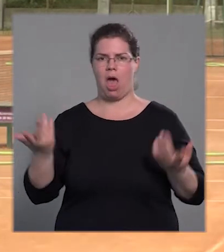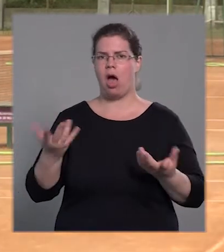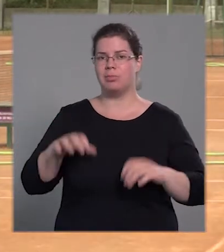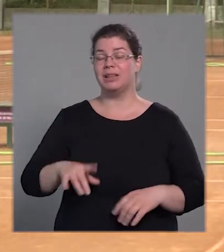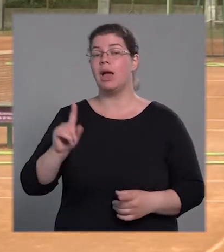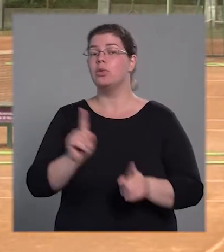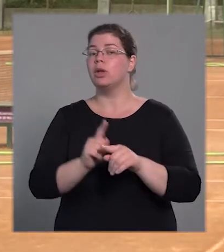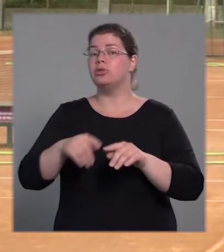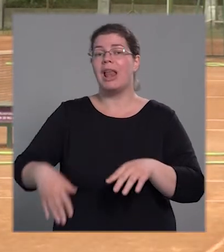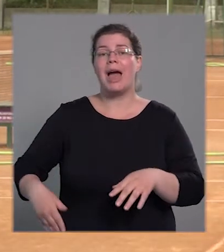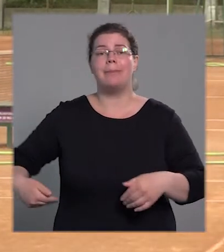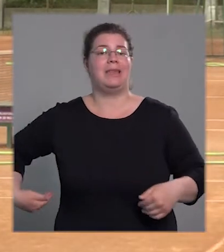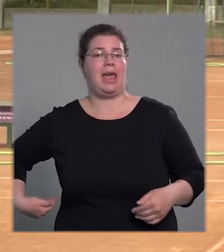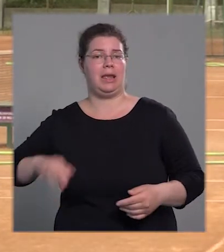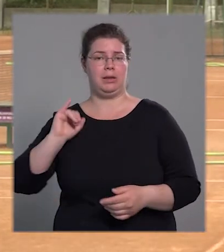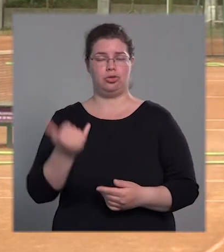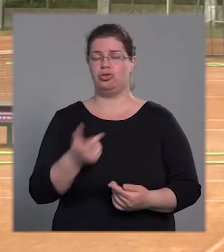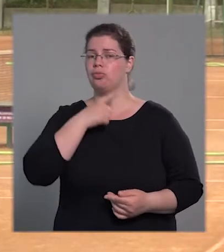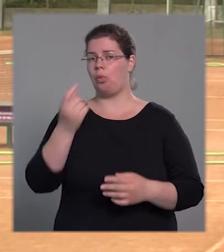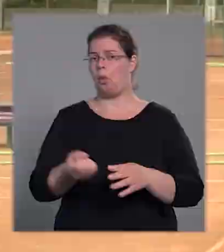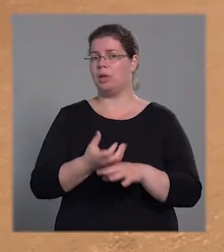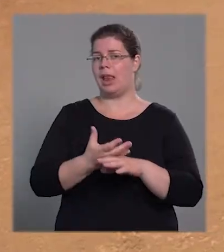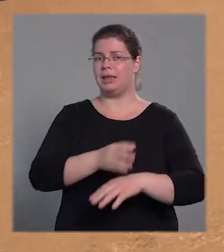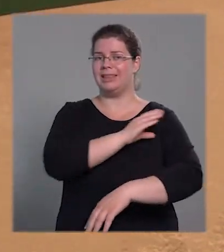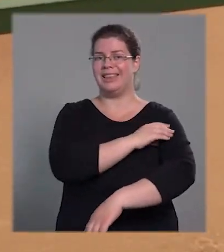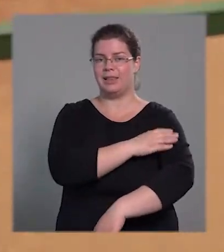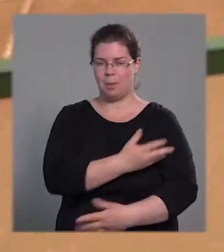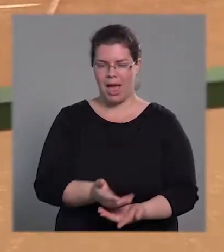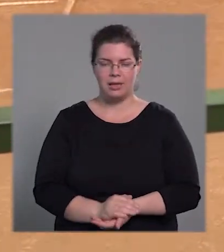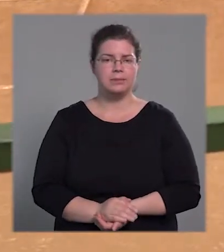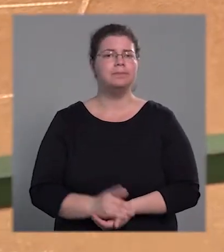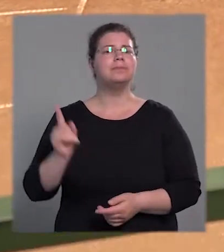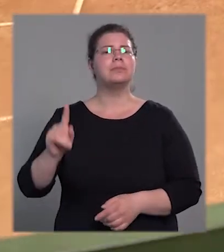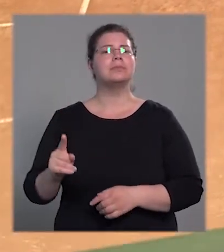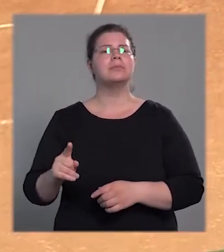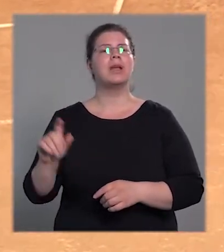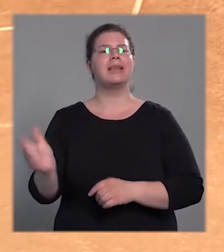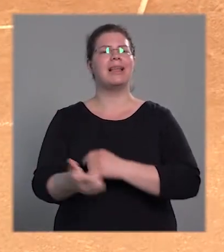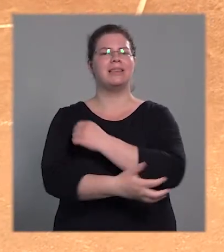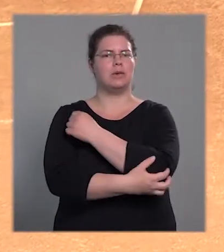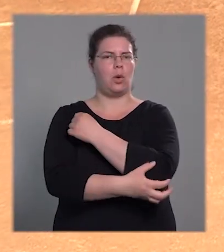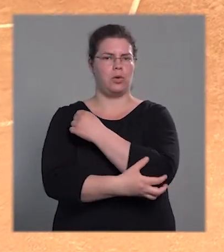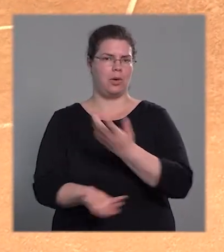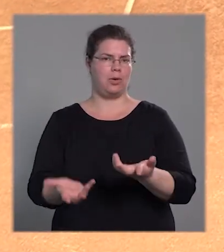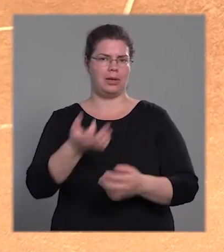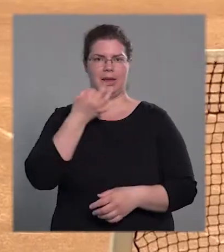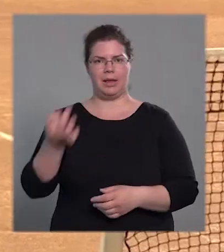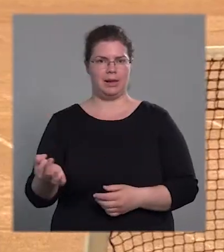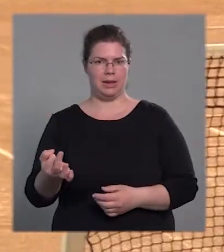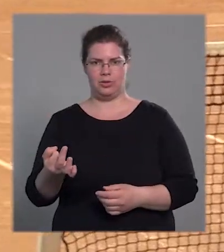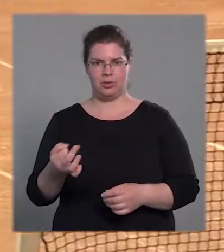ahogy a lábakba, a derékba is fog jelentkezni az izomláz. A teniszkönyök kérdését, ezt tegyük rendben. Mi is